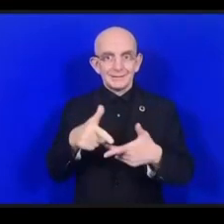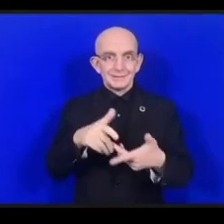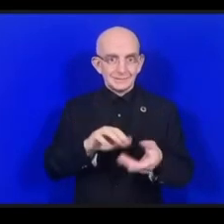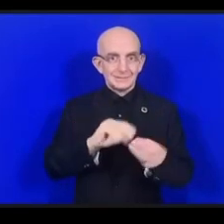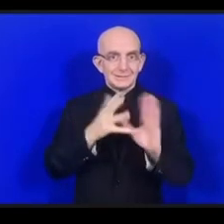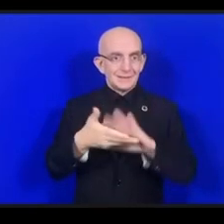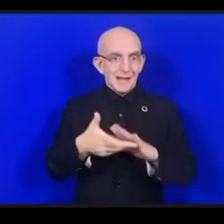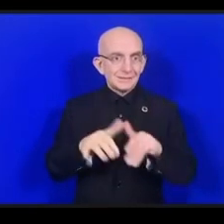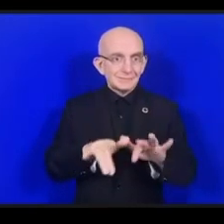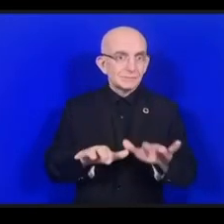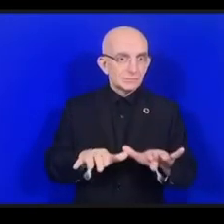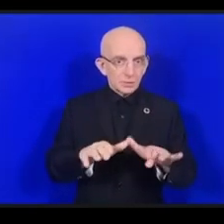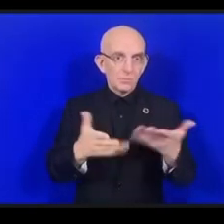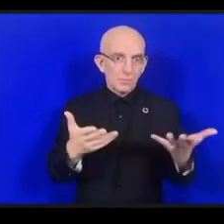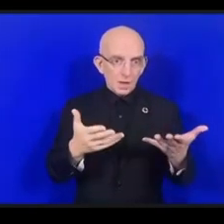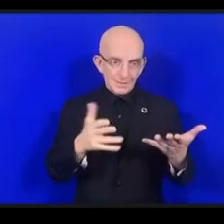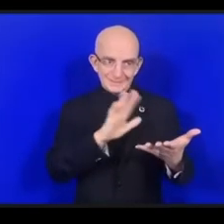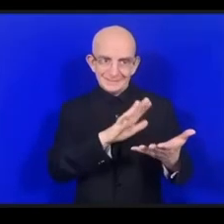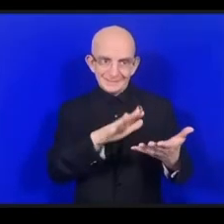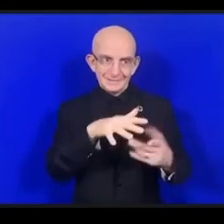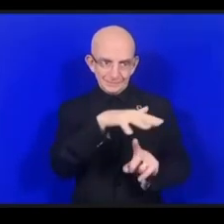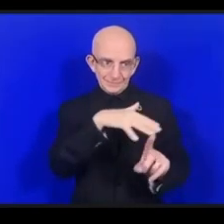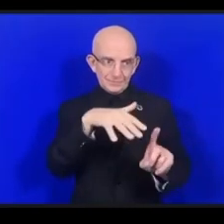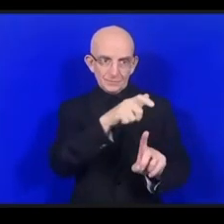在本地社区的参与，国际社会的参与，